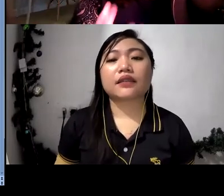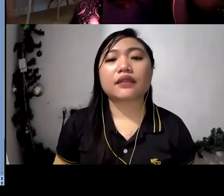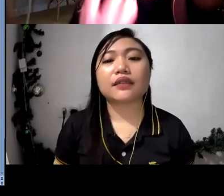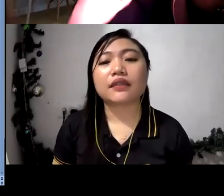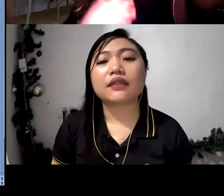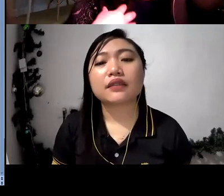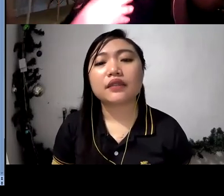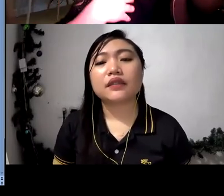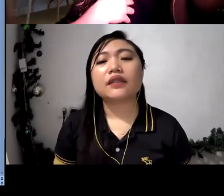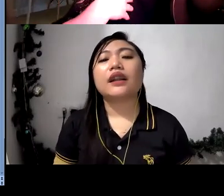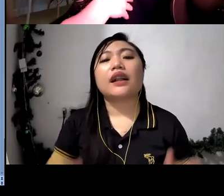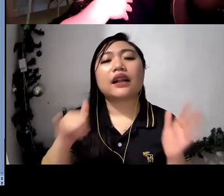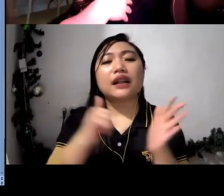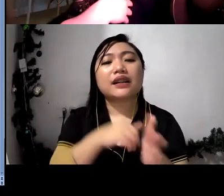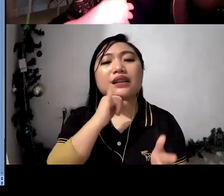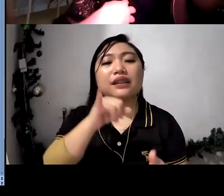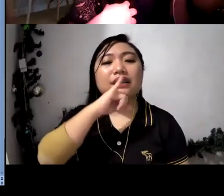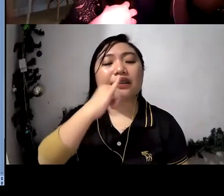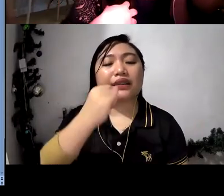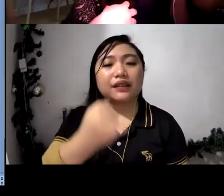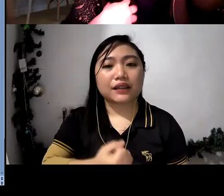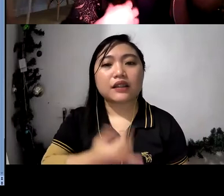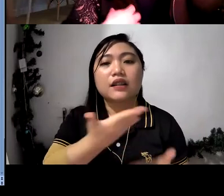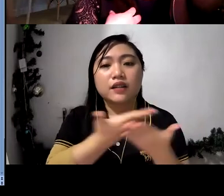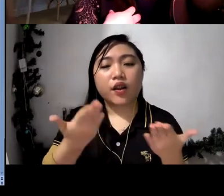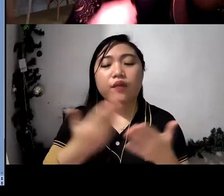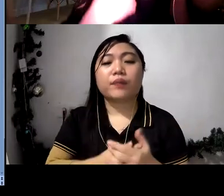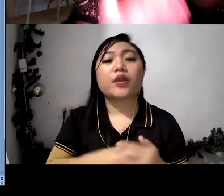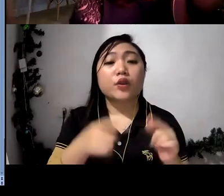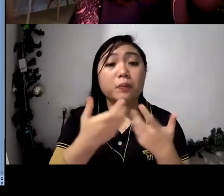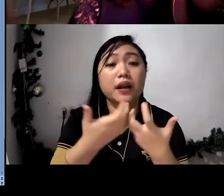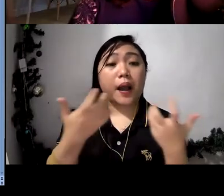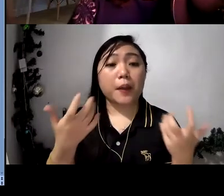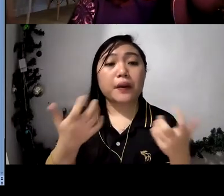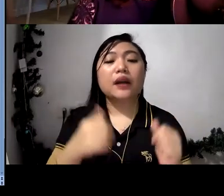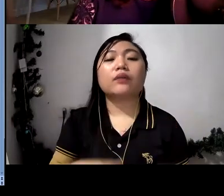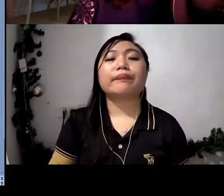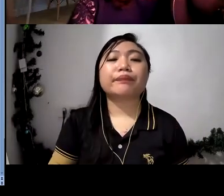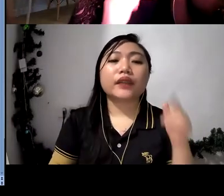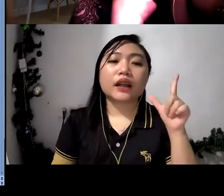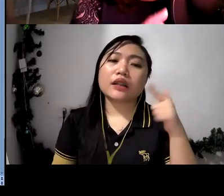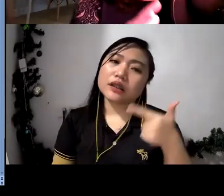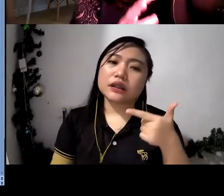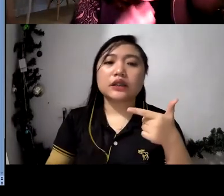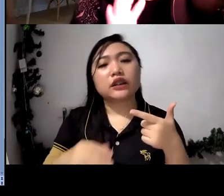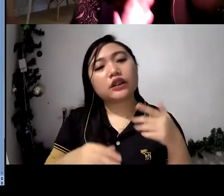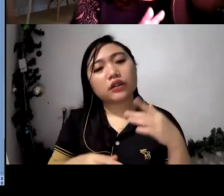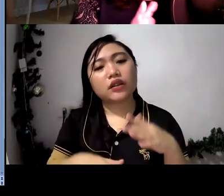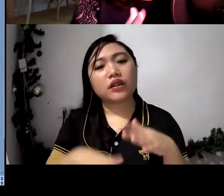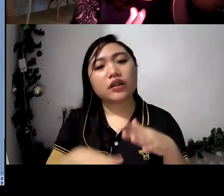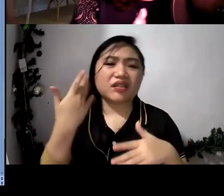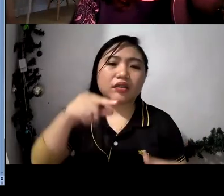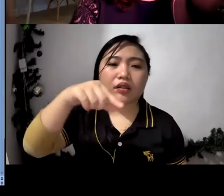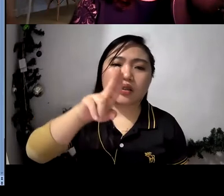Yung introduction ng hormonal replacement therapy na ginagawa ng mga transgender. So yung queer naman is also